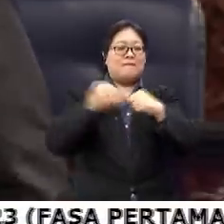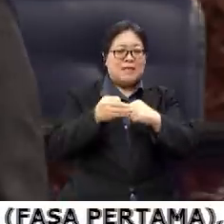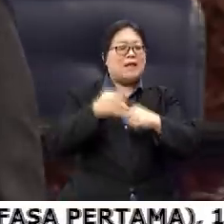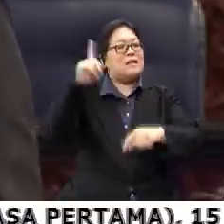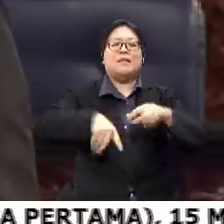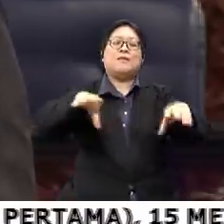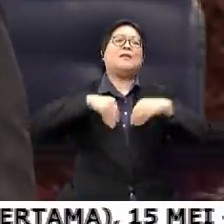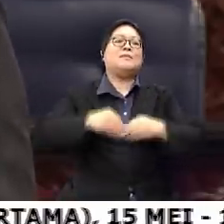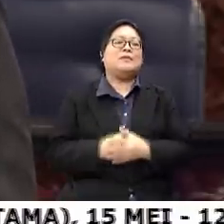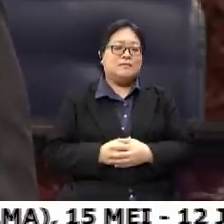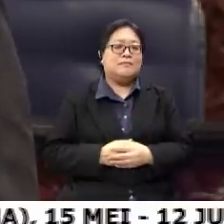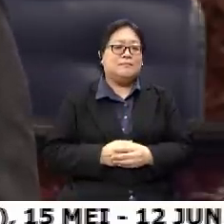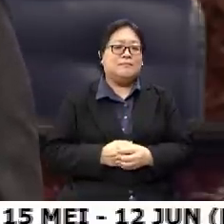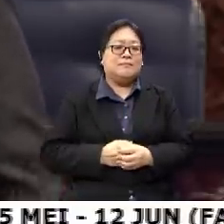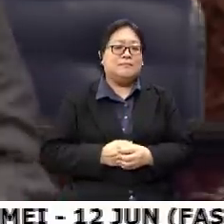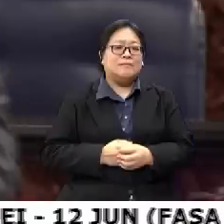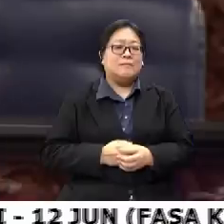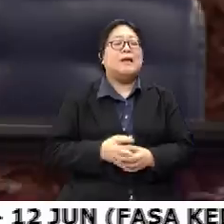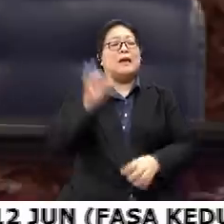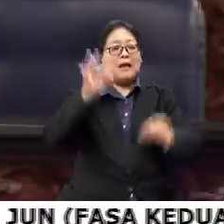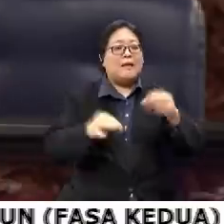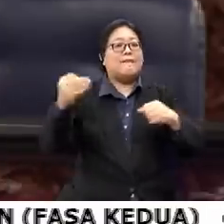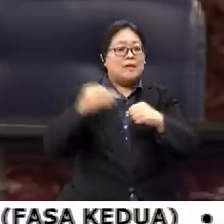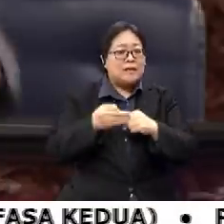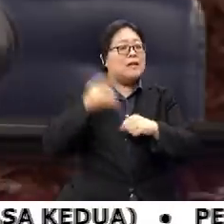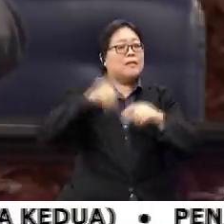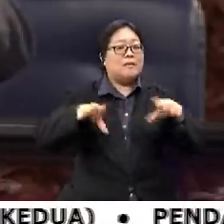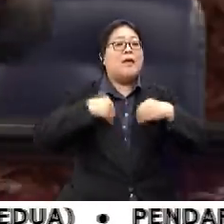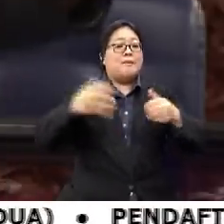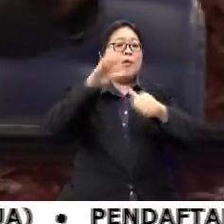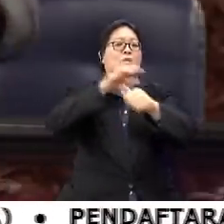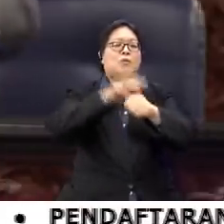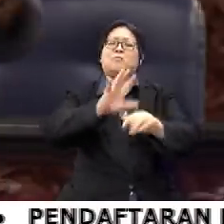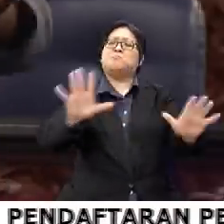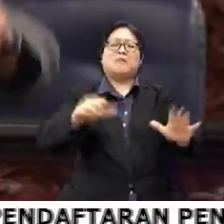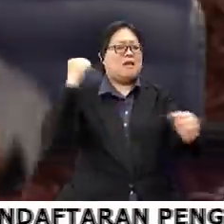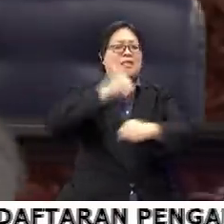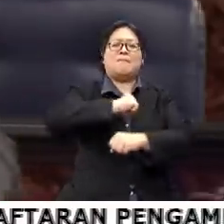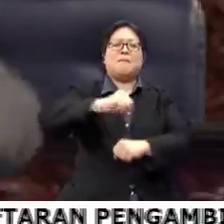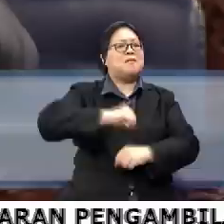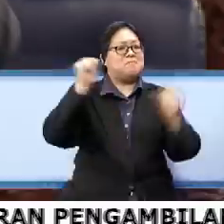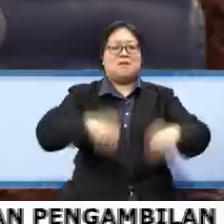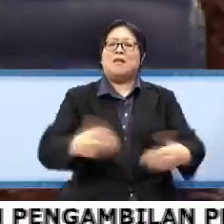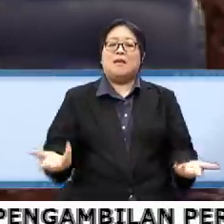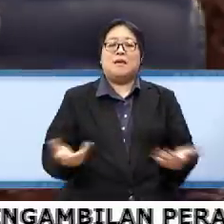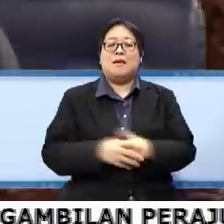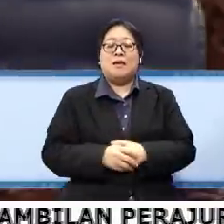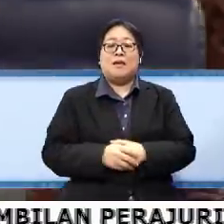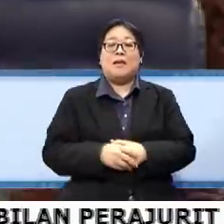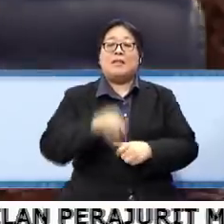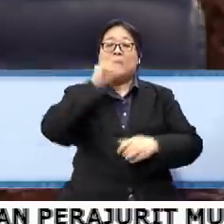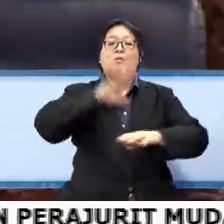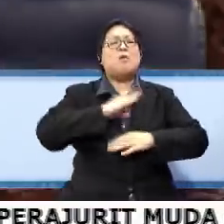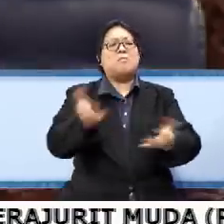kita tak boleh terima. Kalau fitnah kita tak boleh terima. Nak kritik, nak hentam. Tak, yang tak